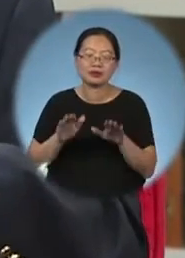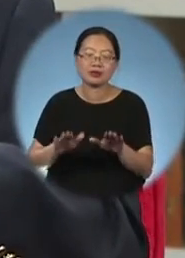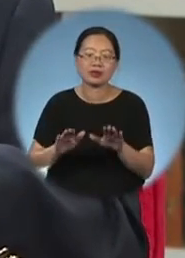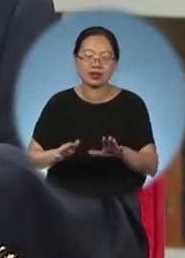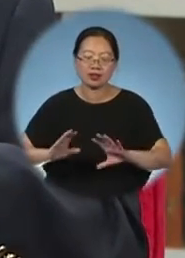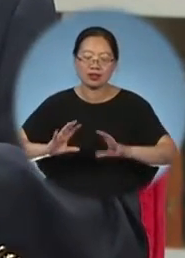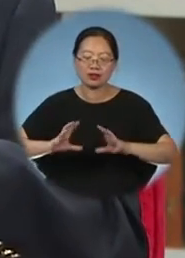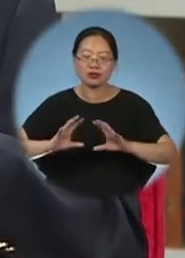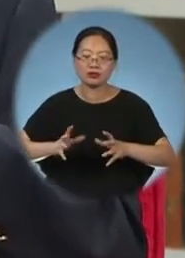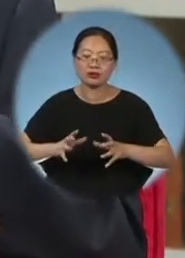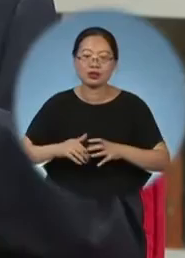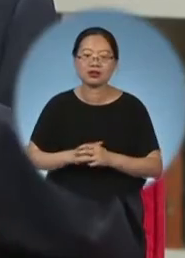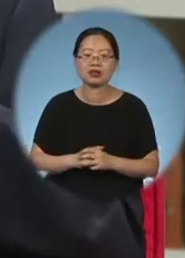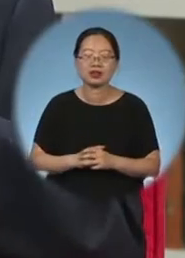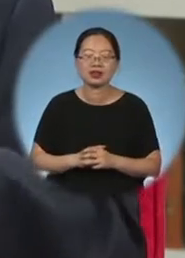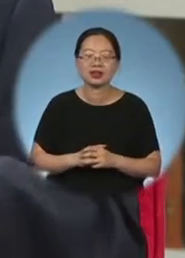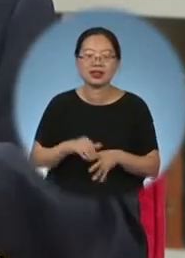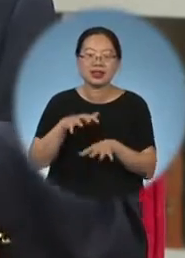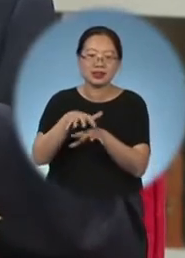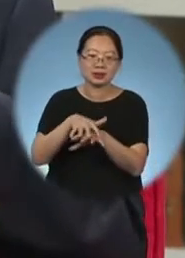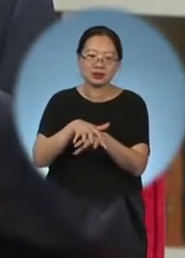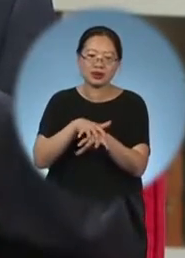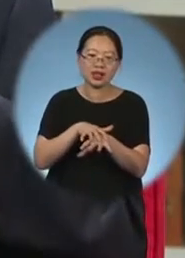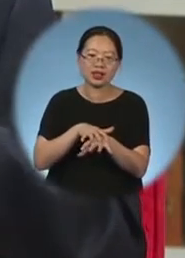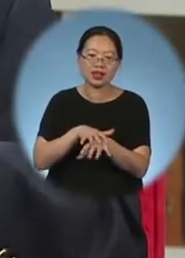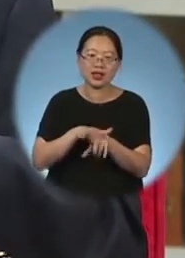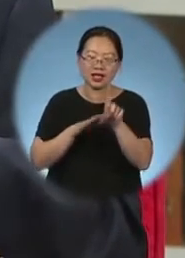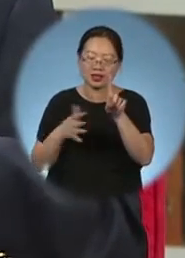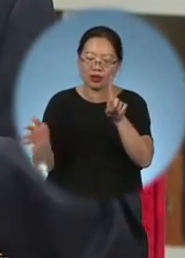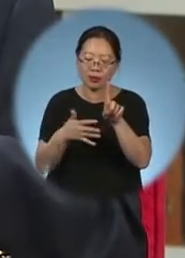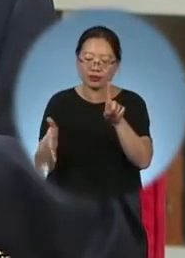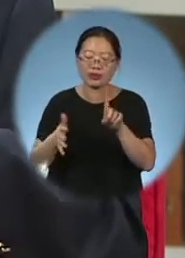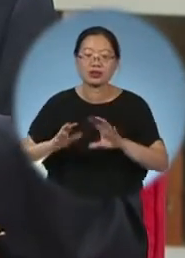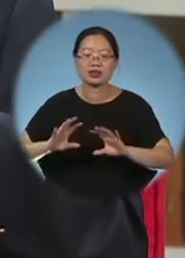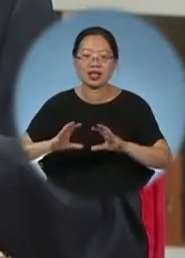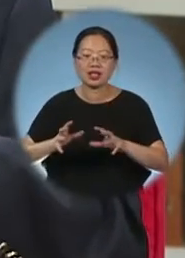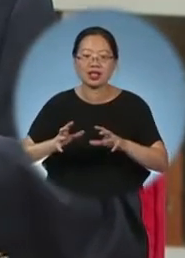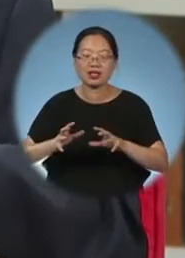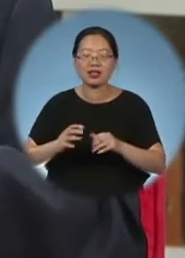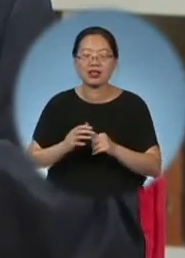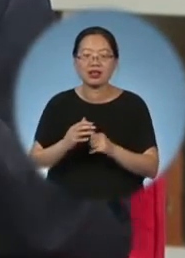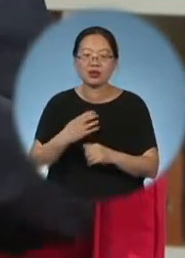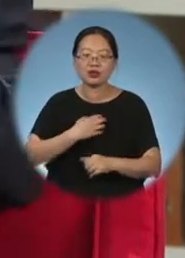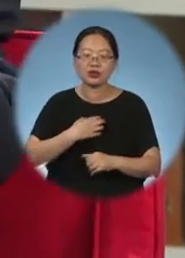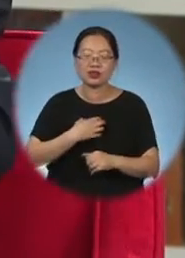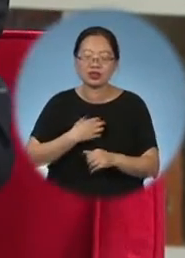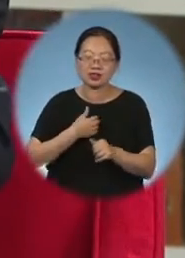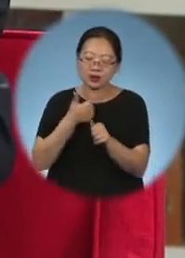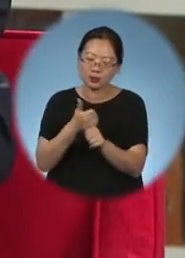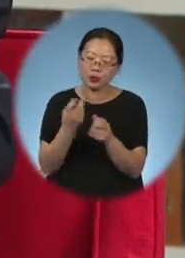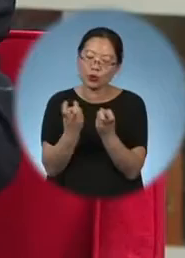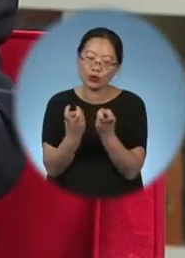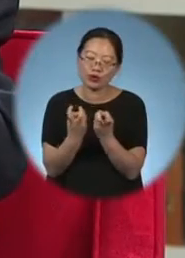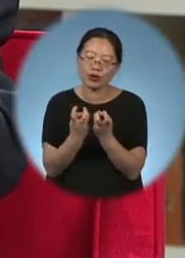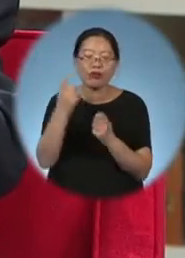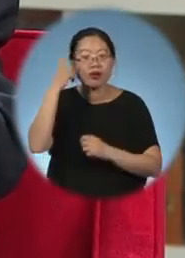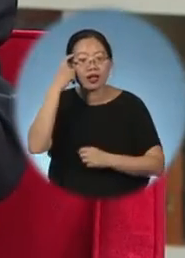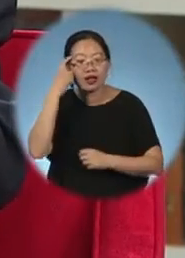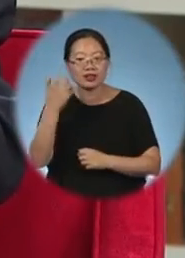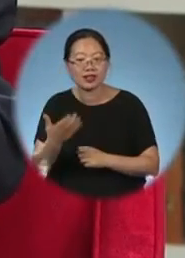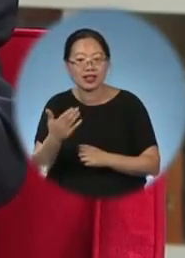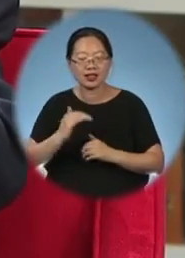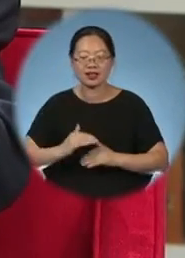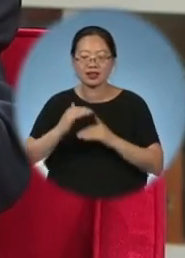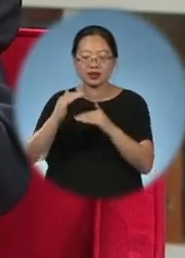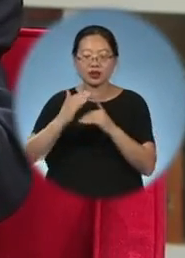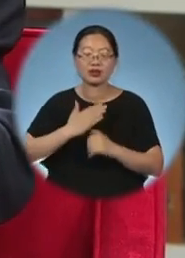현대 국가의 인프라가 전혀 없는 나라. 예. 이 나라가 위기를 어떻게 극복했느냐. 그